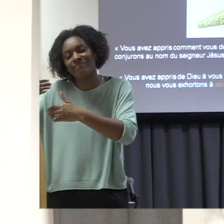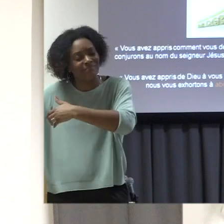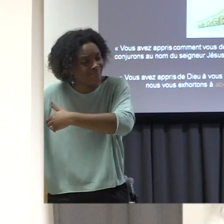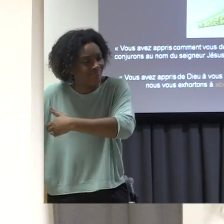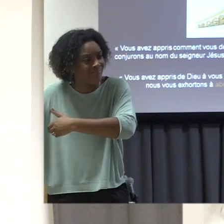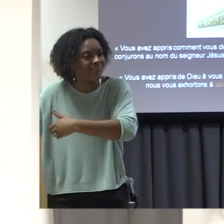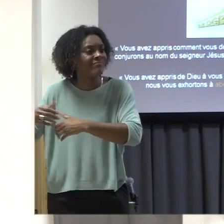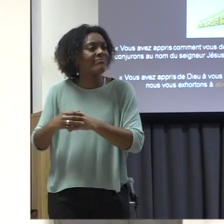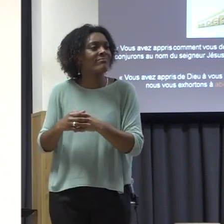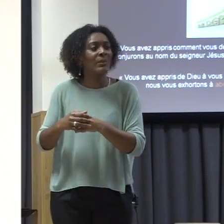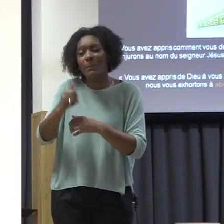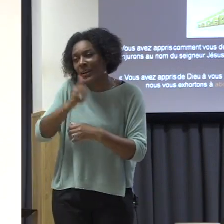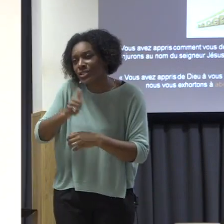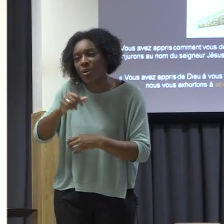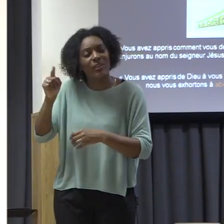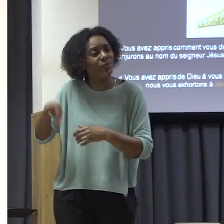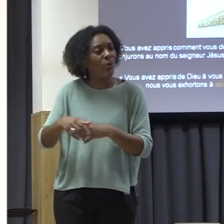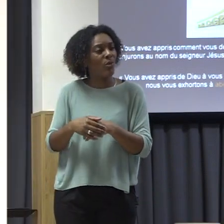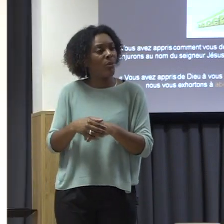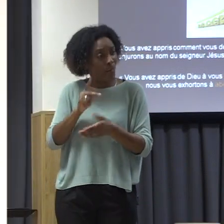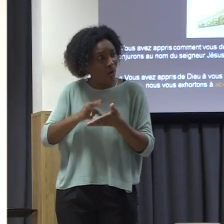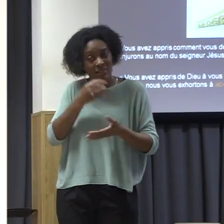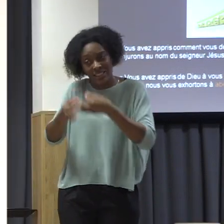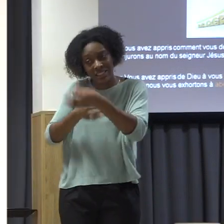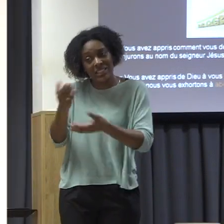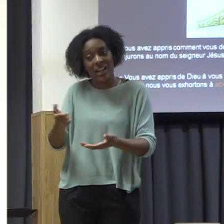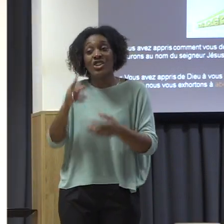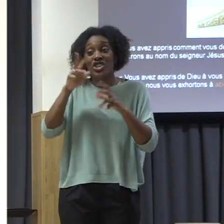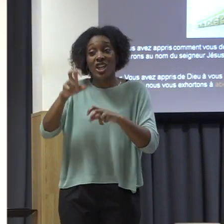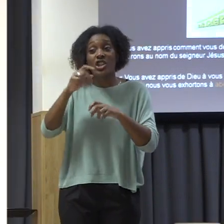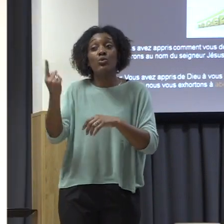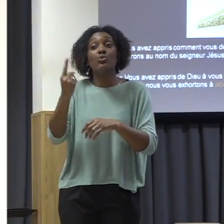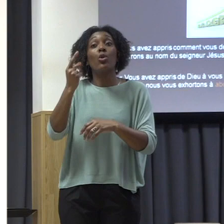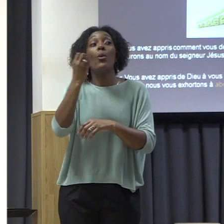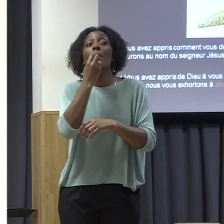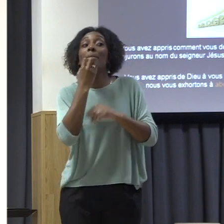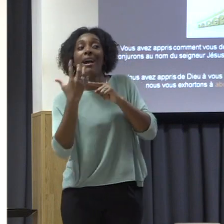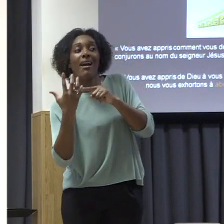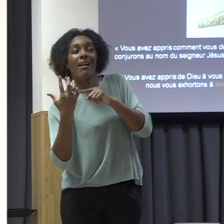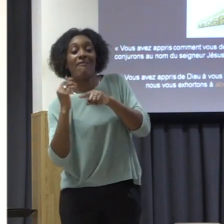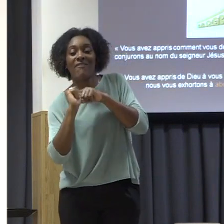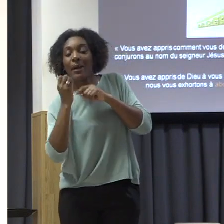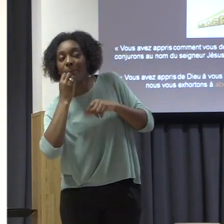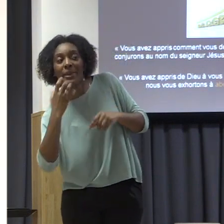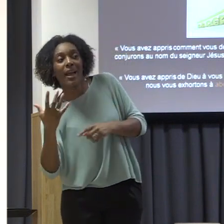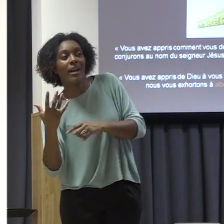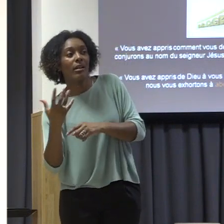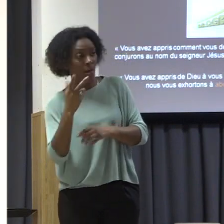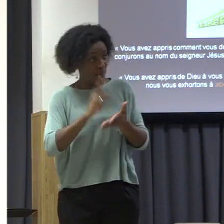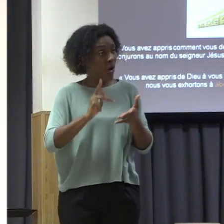soyez patients envers tous, recherchez toujours le bien. On est concret, Paul est